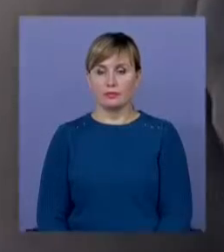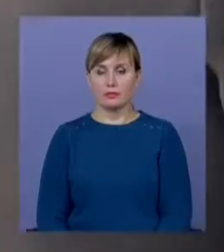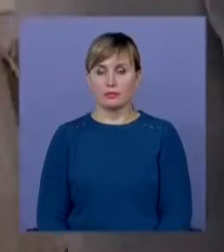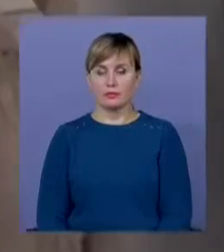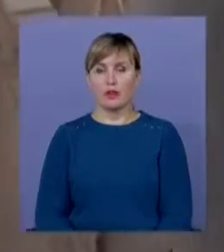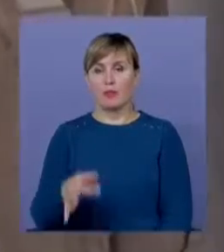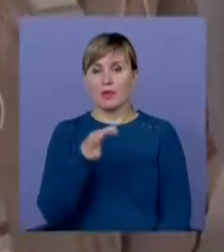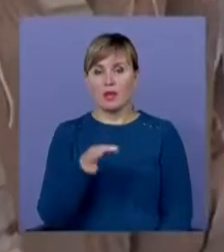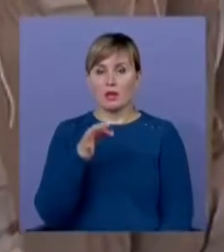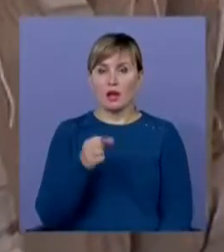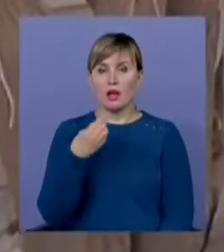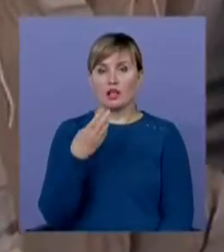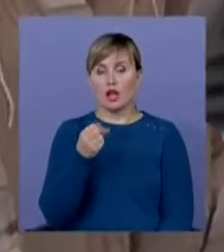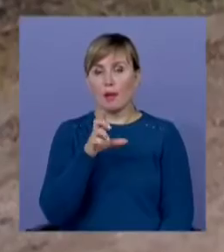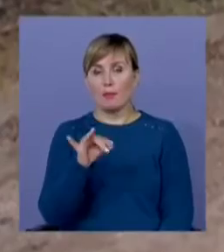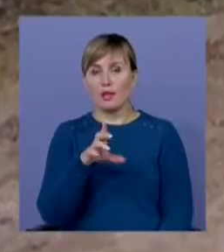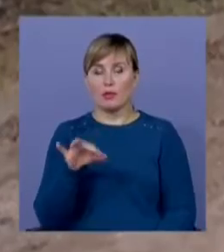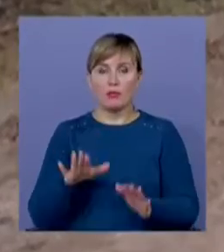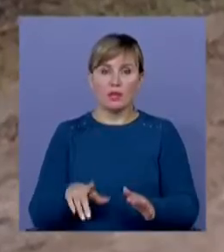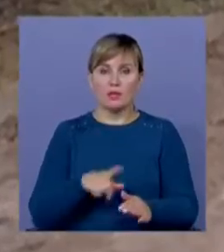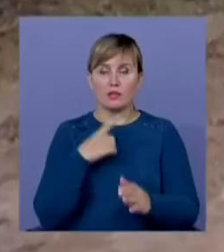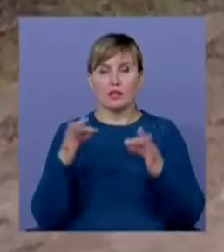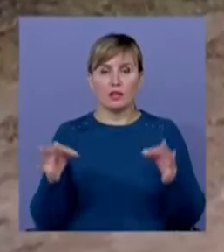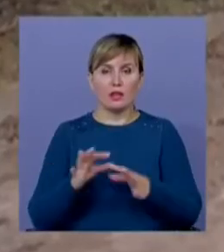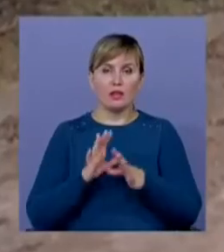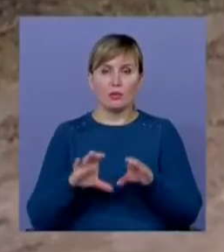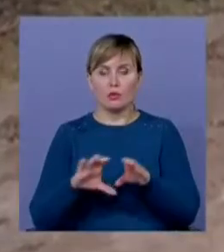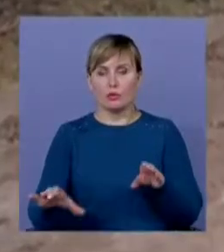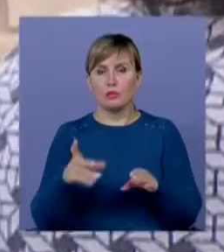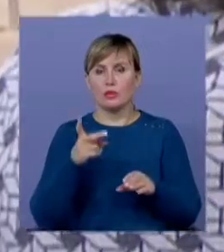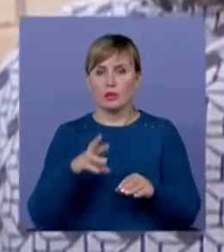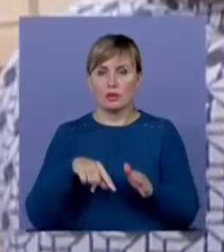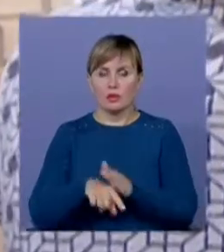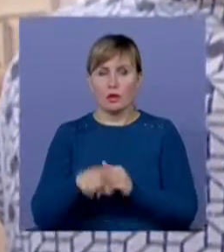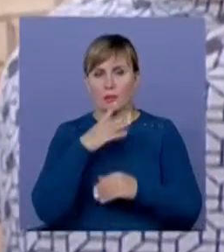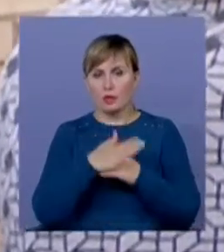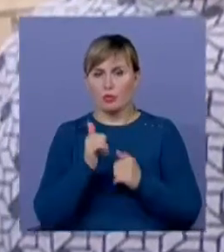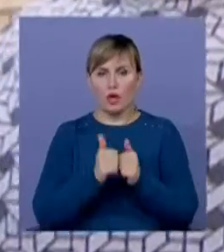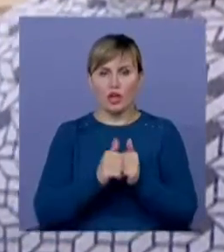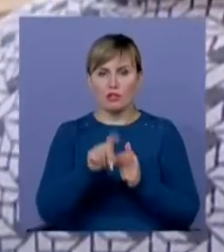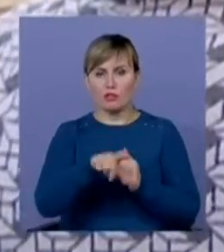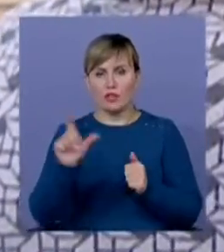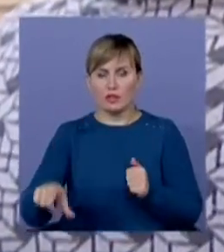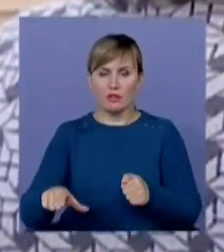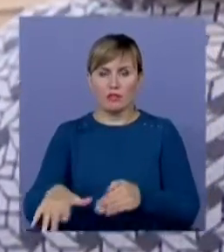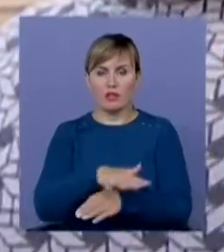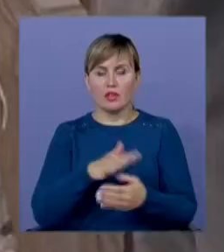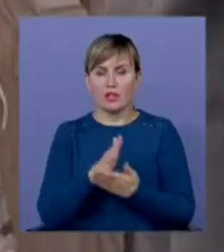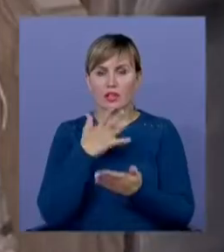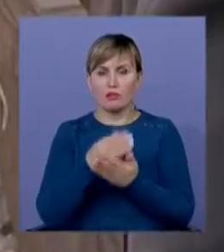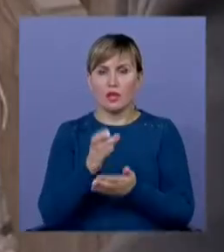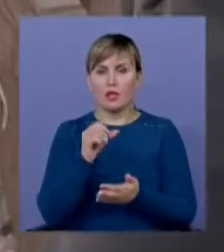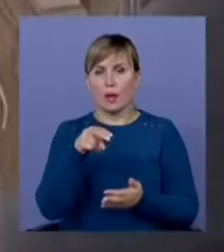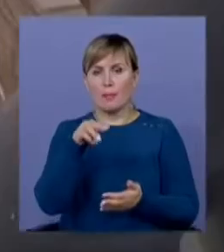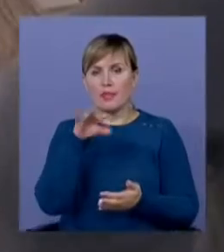В микрорайоне Айша-Биби, говорят местные, никогда не было трубы для слива фекалий. Почти у каждого владельца дома во дворе есть септик,